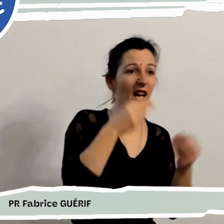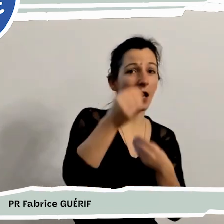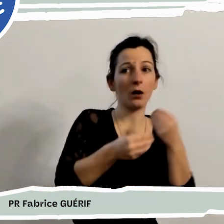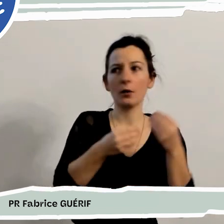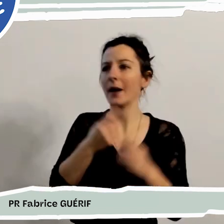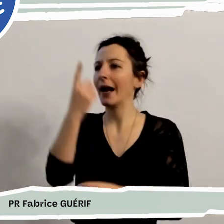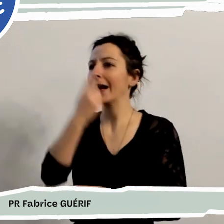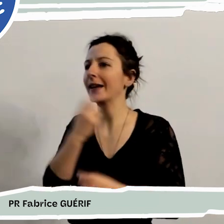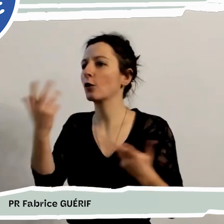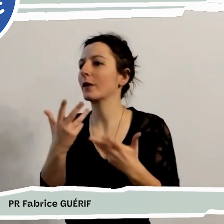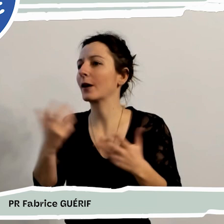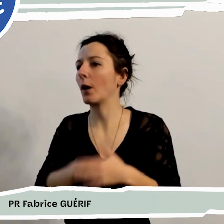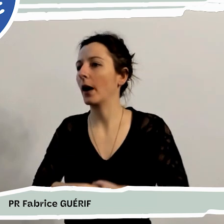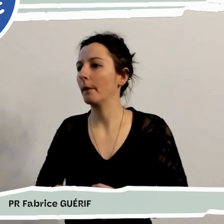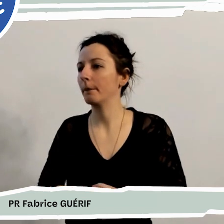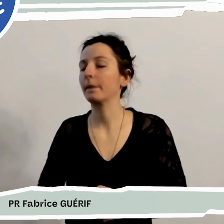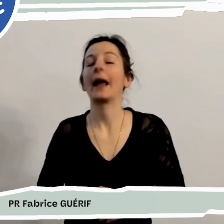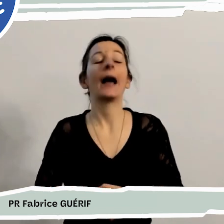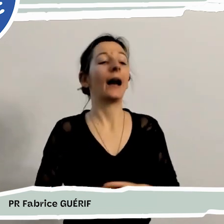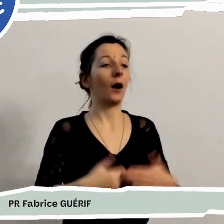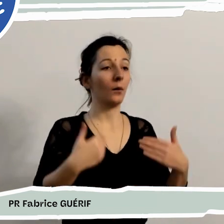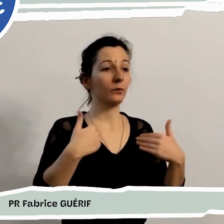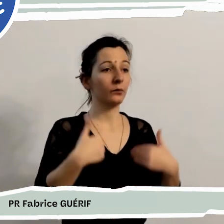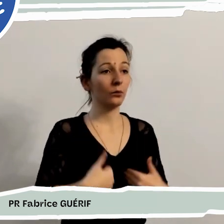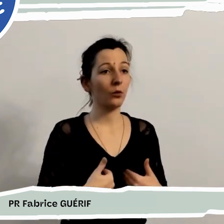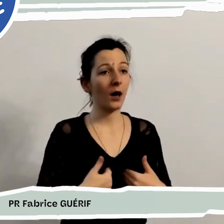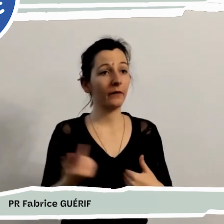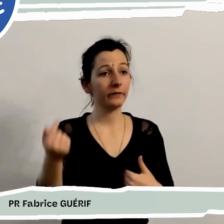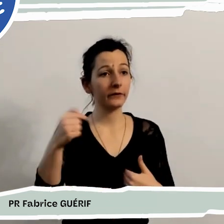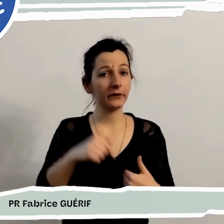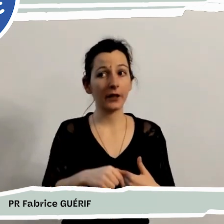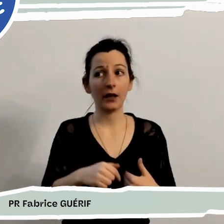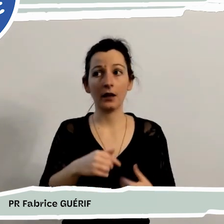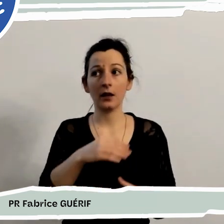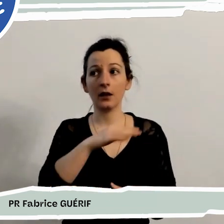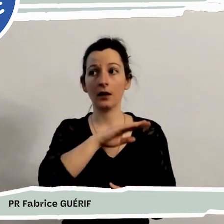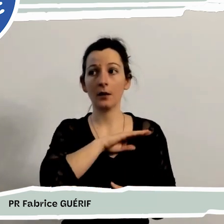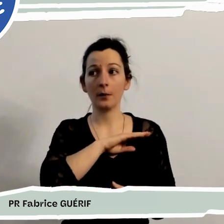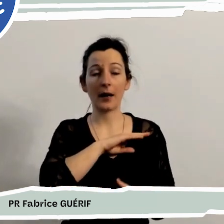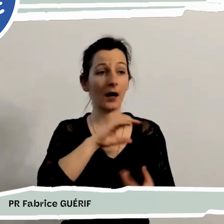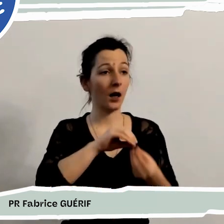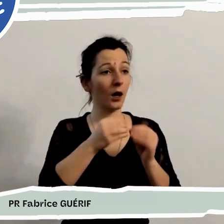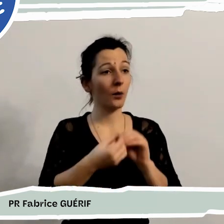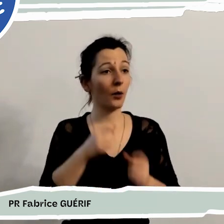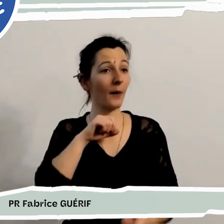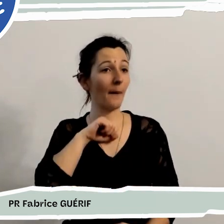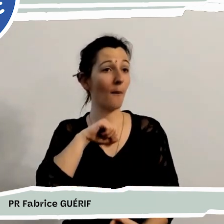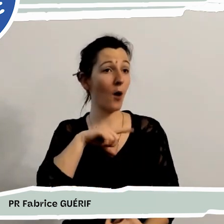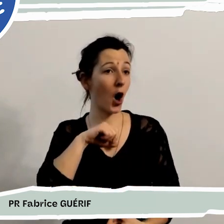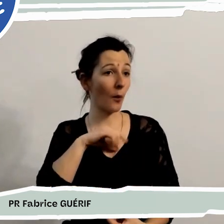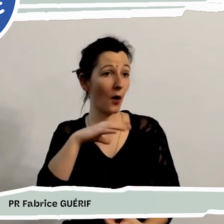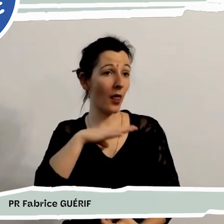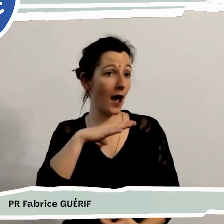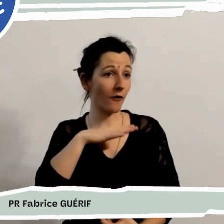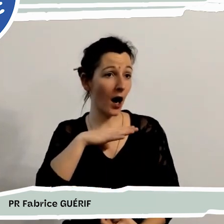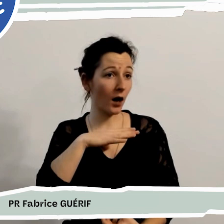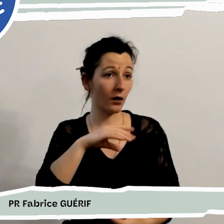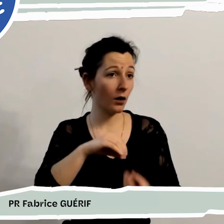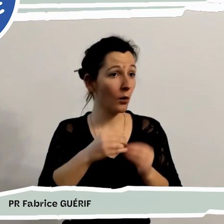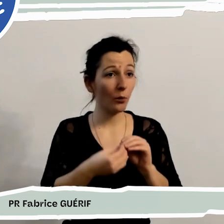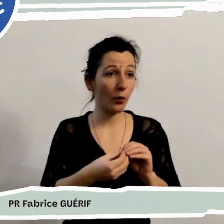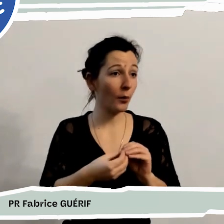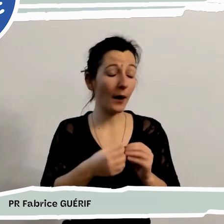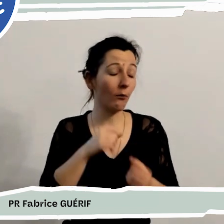Quelle est votre question alors ? Alors, moi, j'étais venue parce que je suis perturbée, parce que j'ai un problème